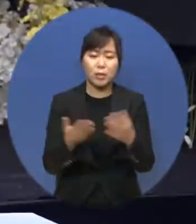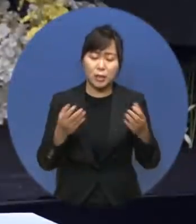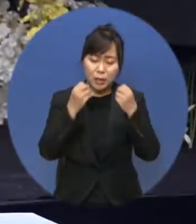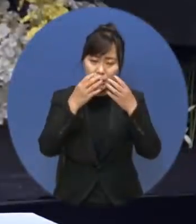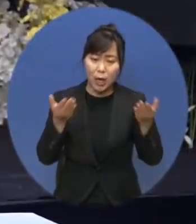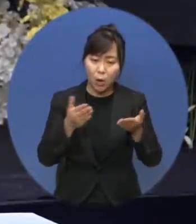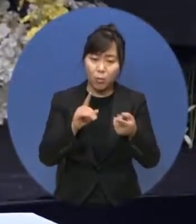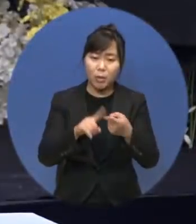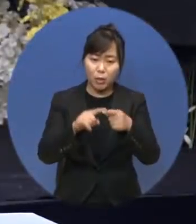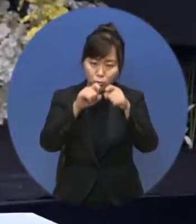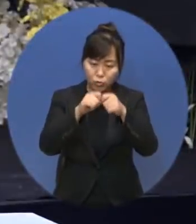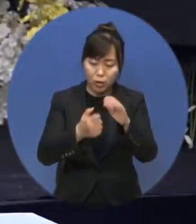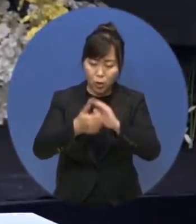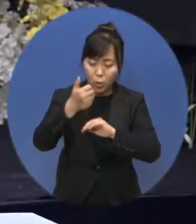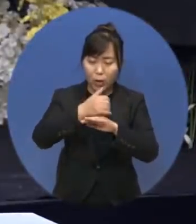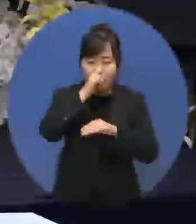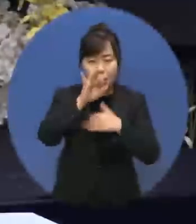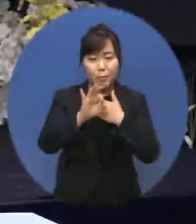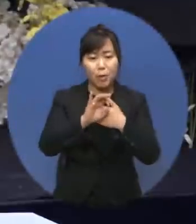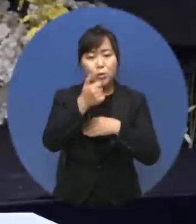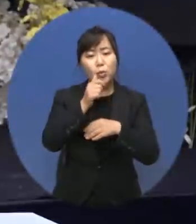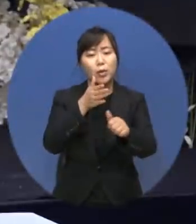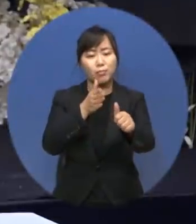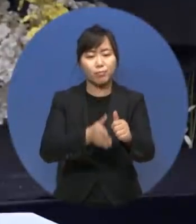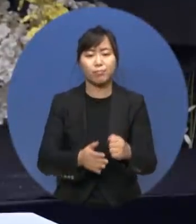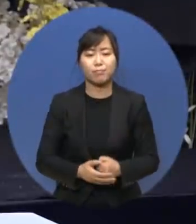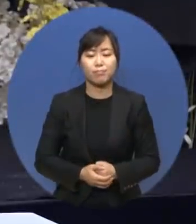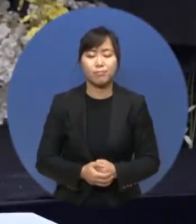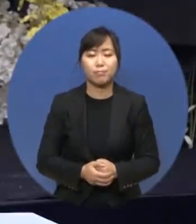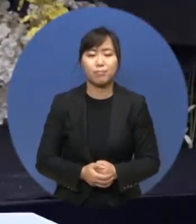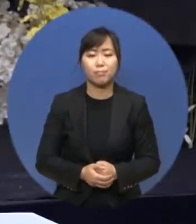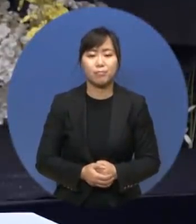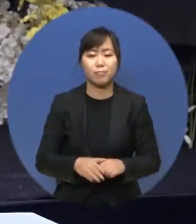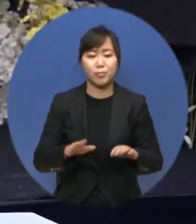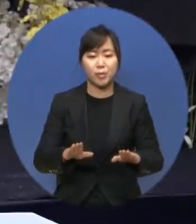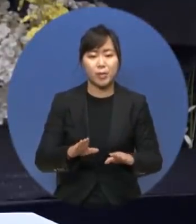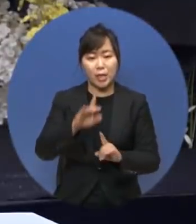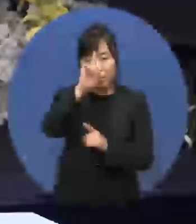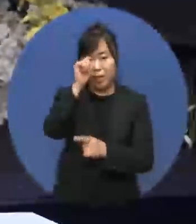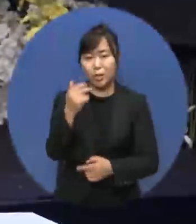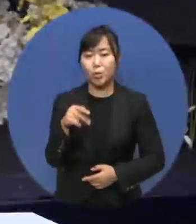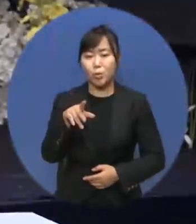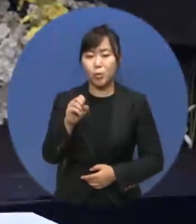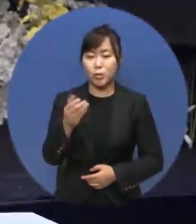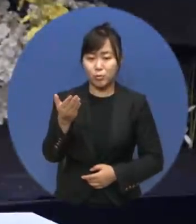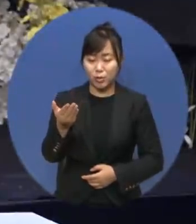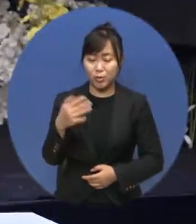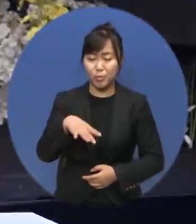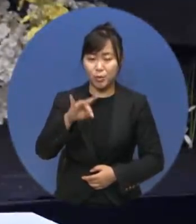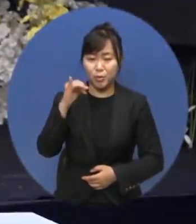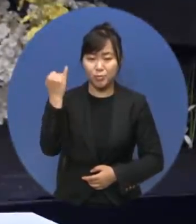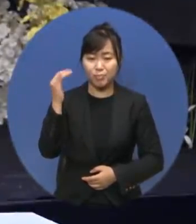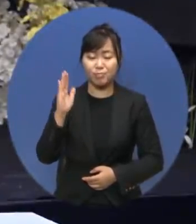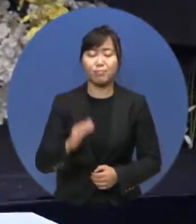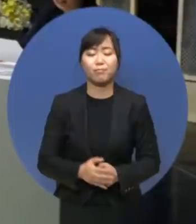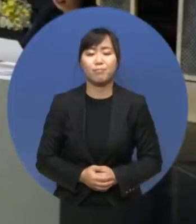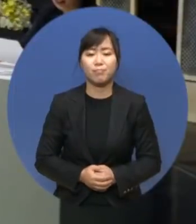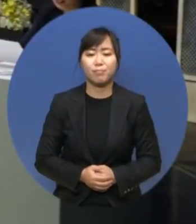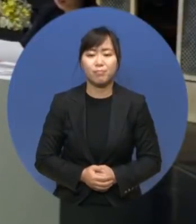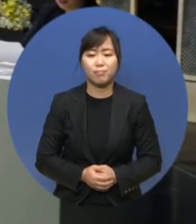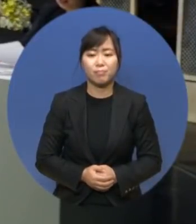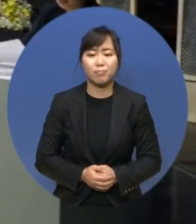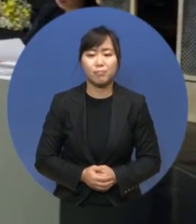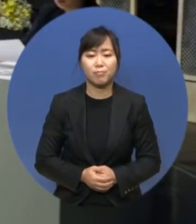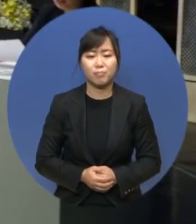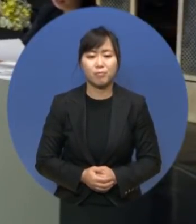구체적인 성과들이 있다면 소개해 주시면 좋을 것 같습니다. 이번엔 이호성 국장님 먼저 말씀 부탁드려도 될까요?